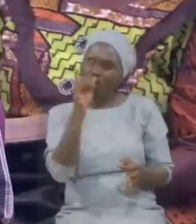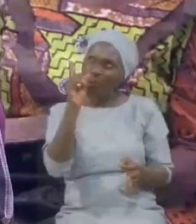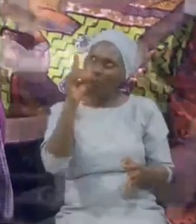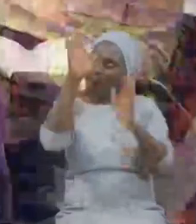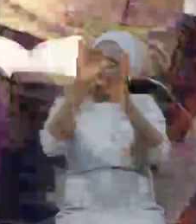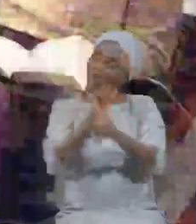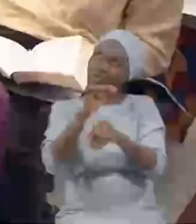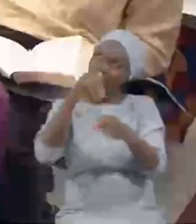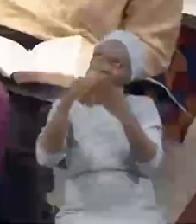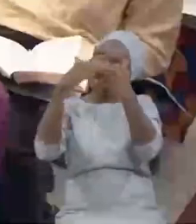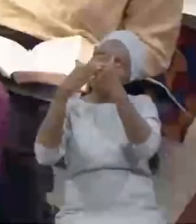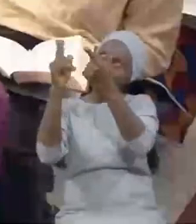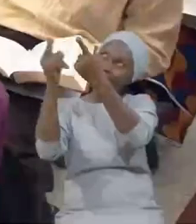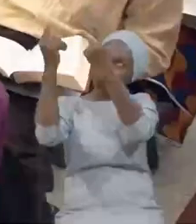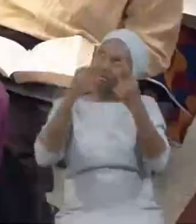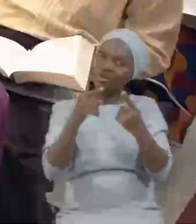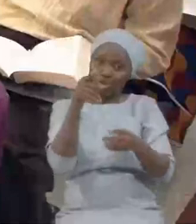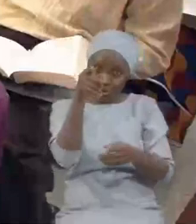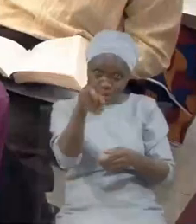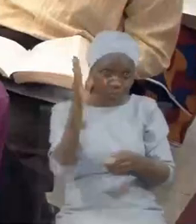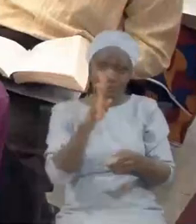le candidat, vous l'aurez ce soir.